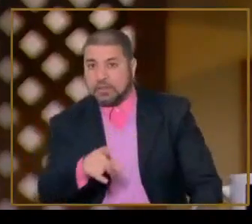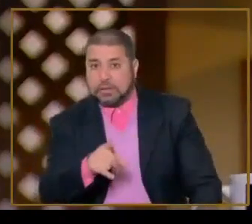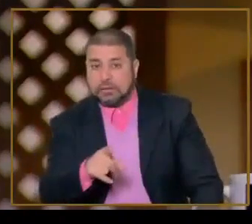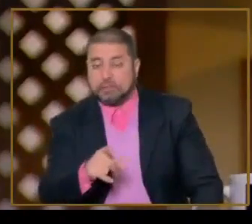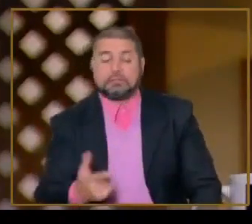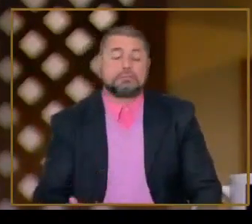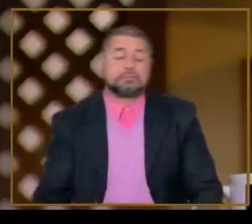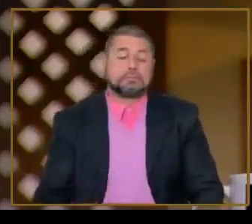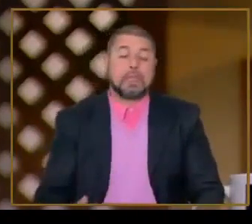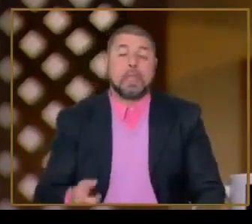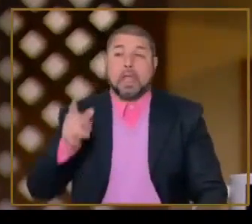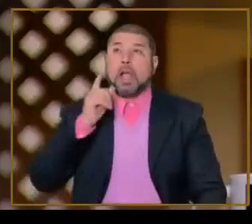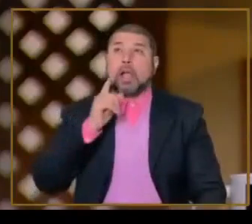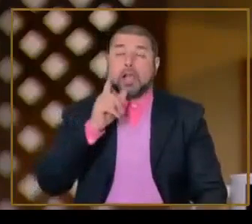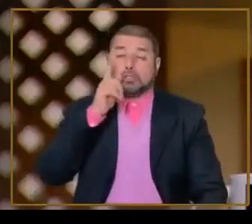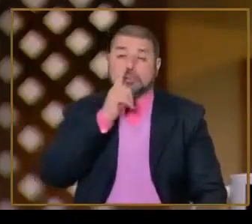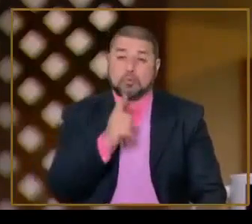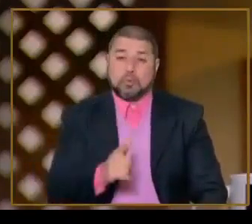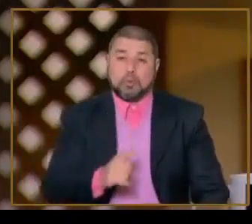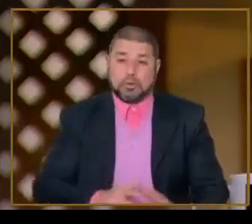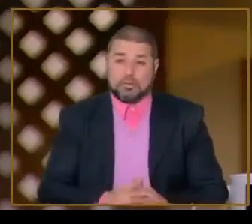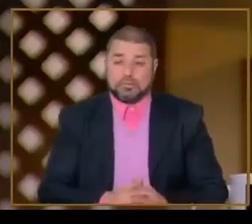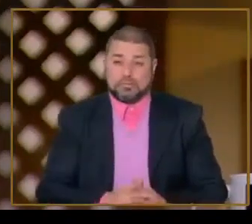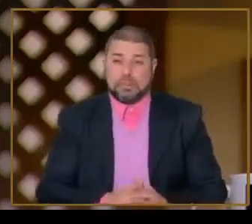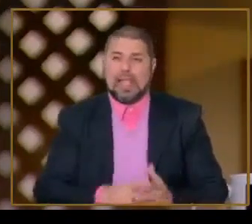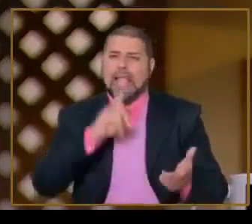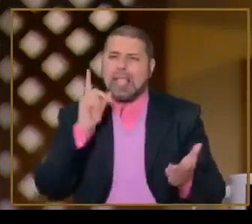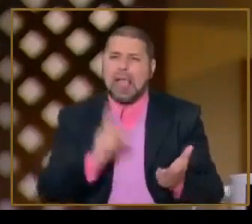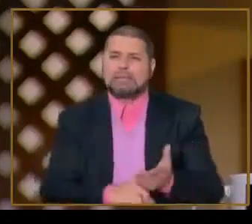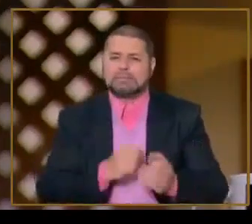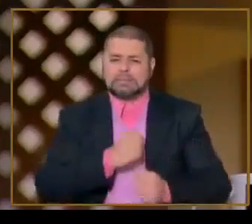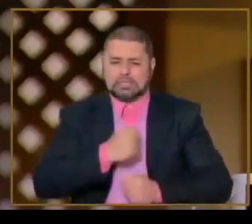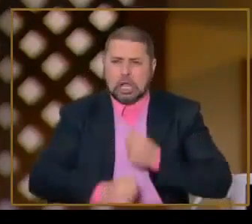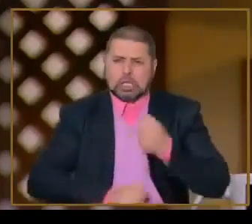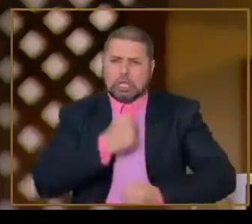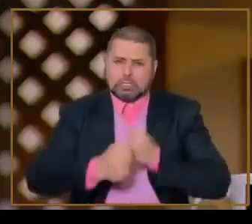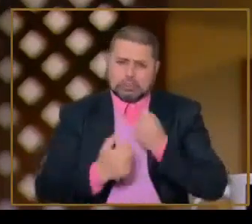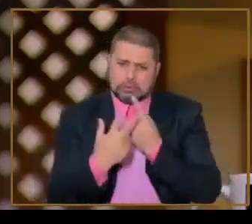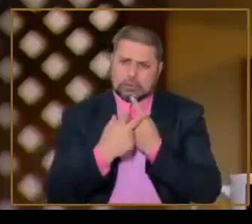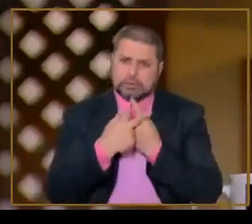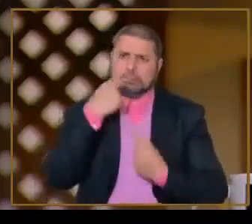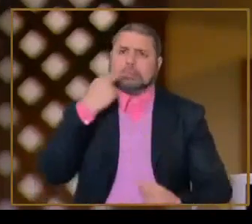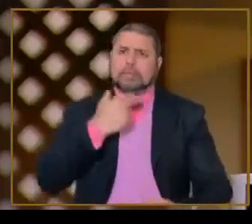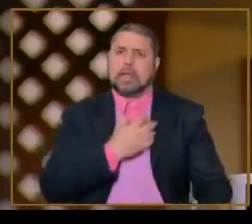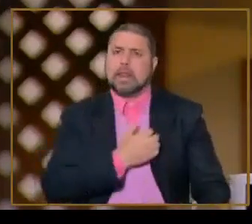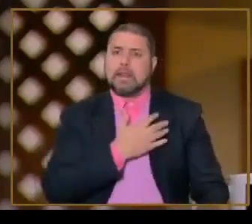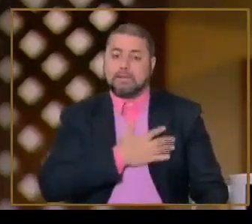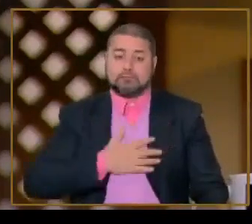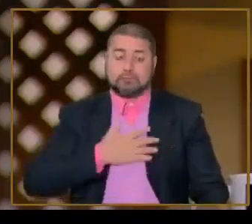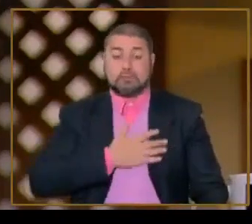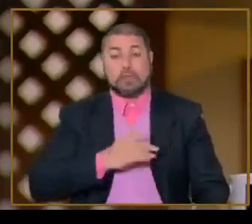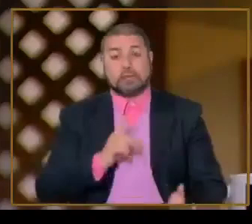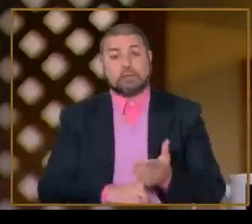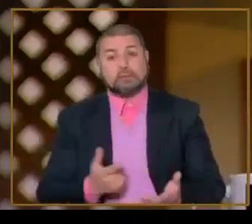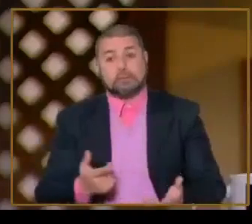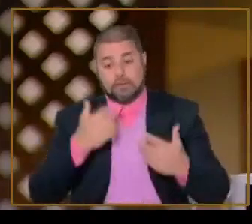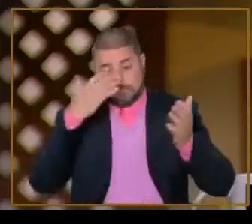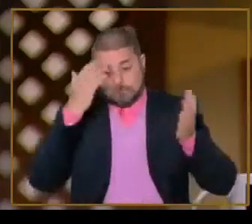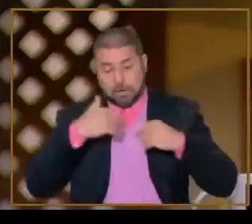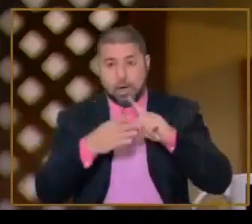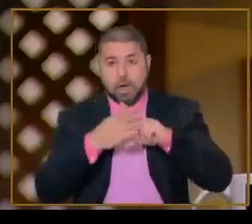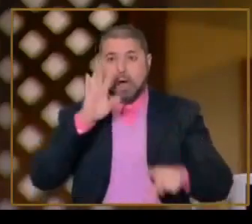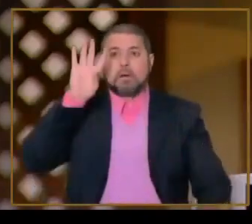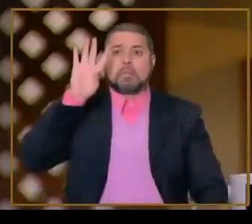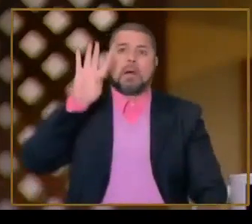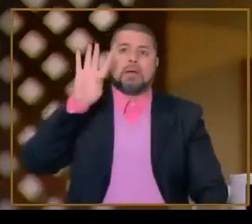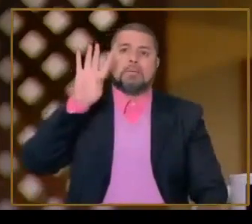ازاي عشان كده لازم نجاهد النفس طبعا اني ابتليت